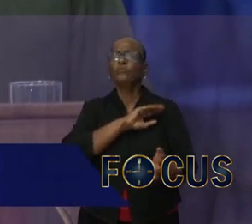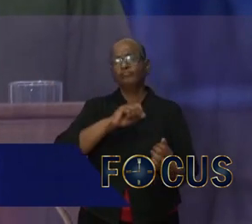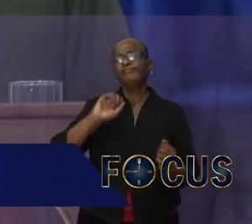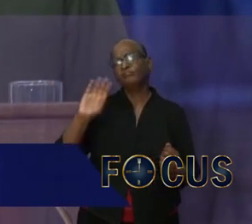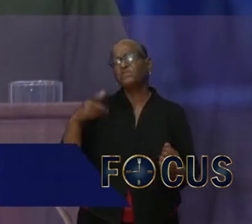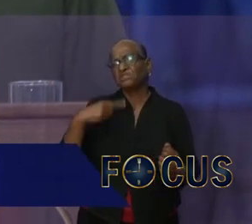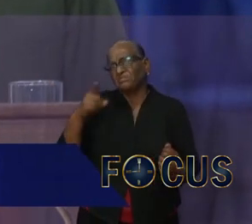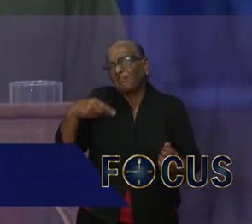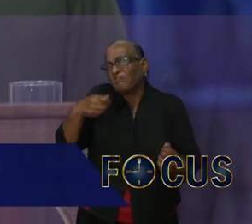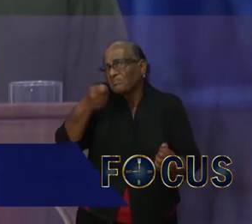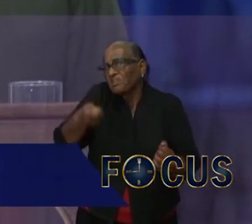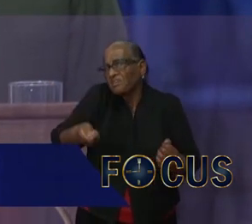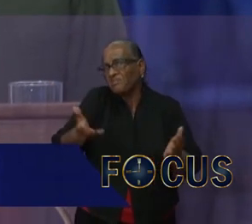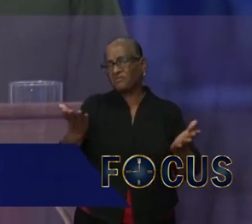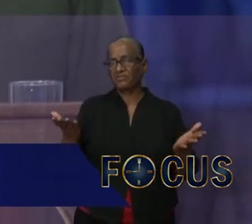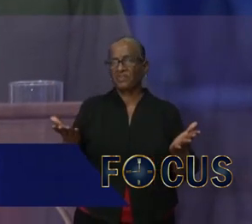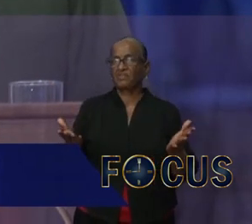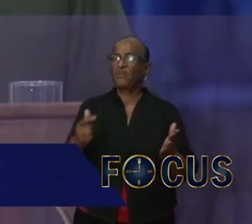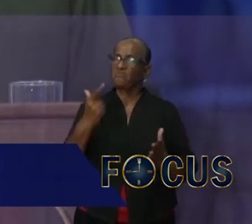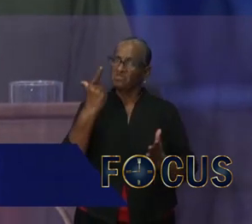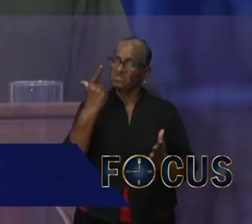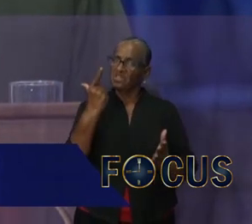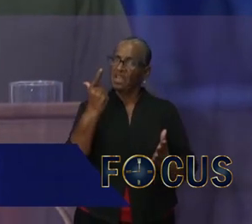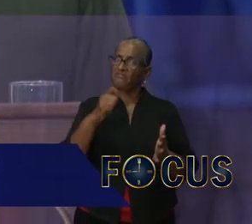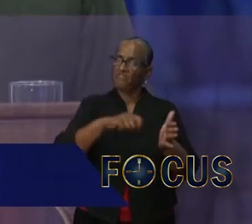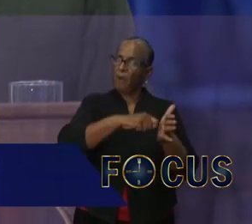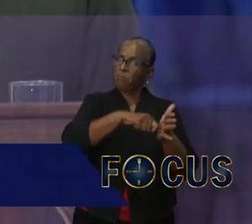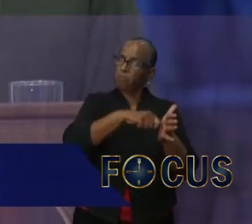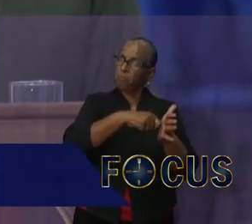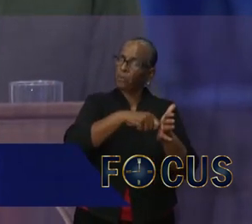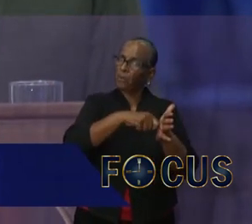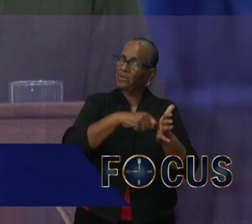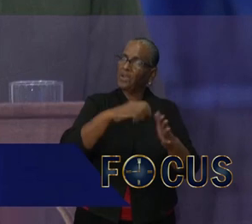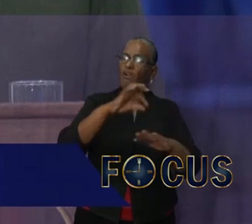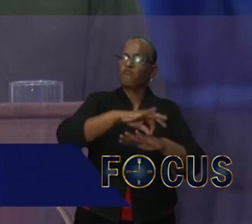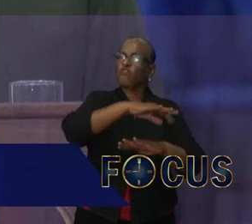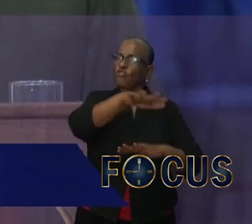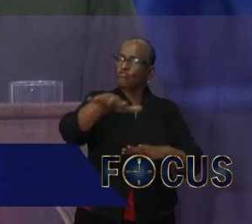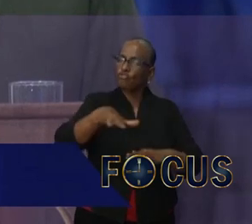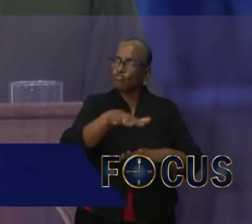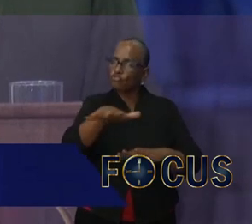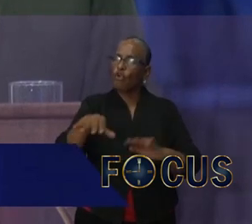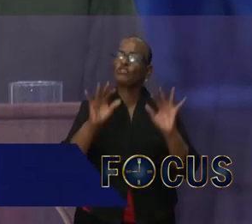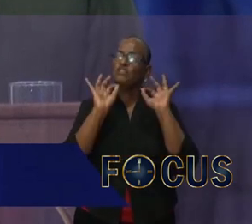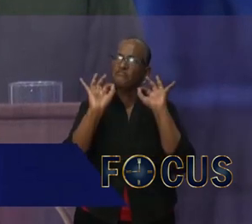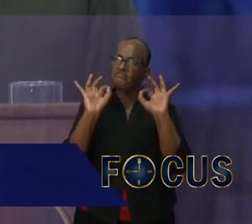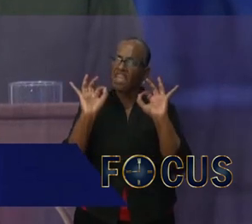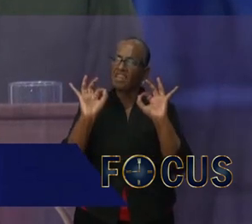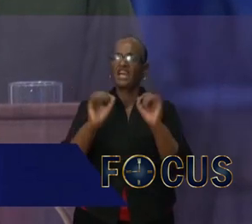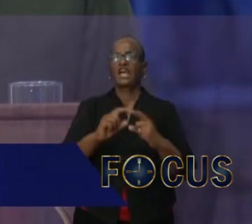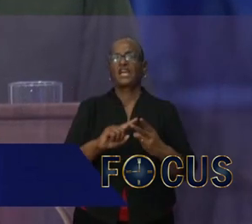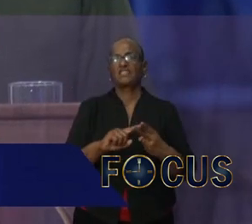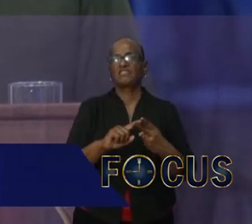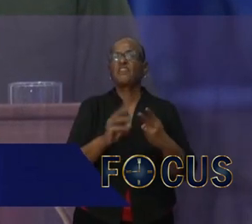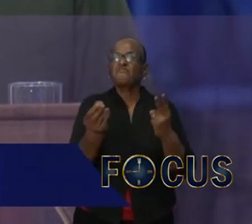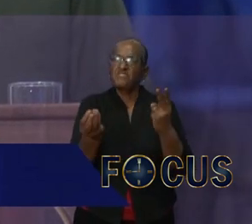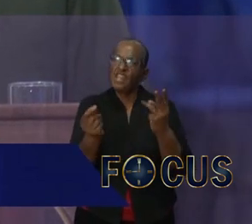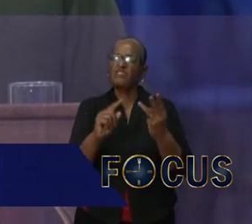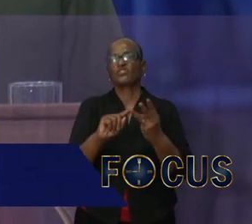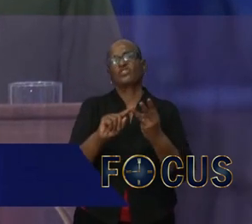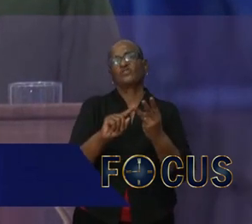worden voor 7 projecten. Op het gebied van volksgezondheid, veiligheid,